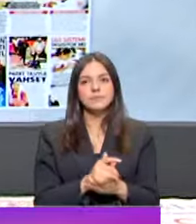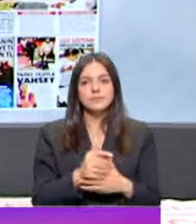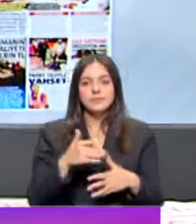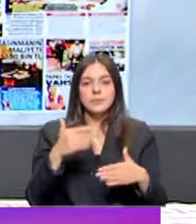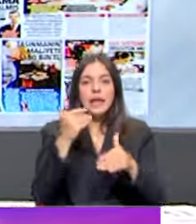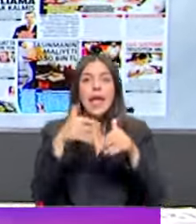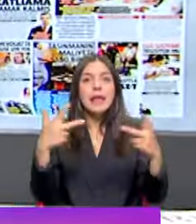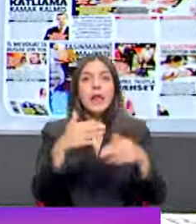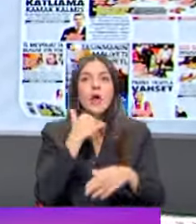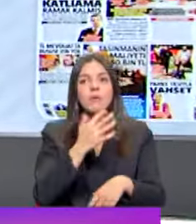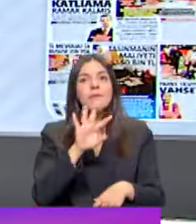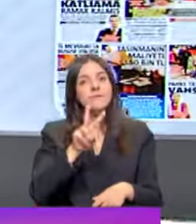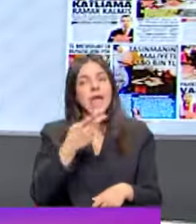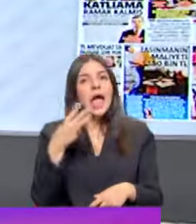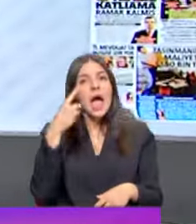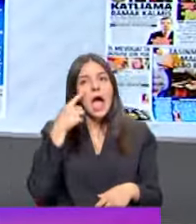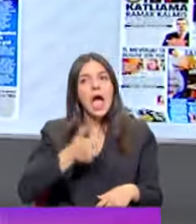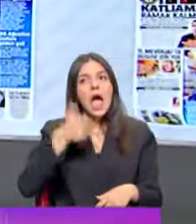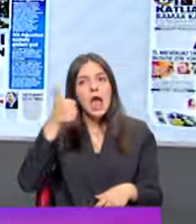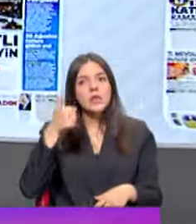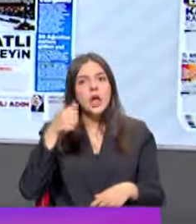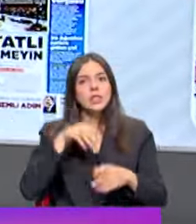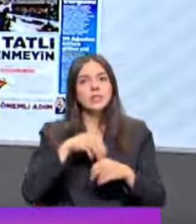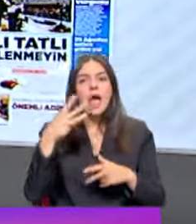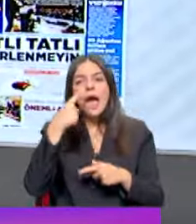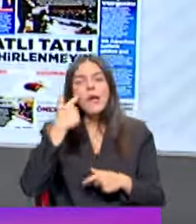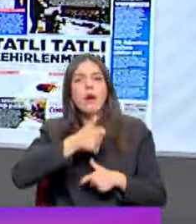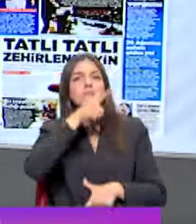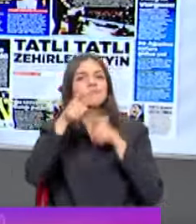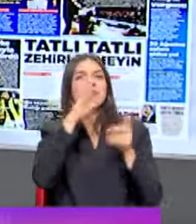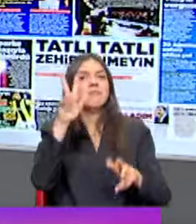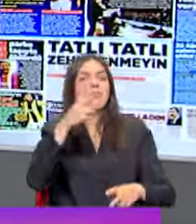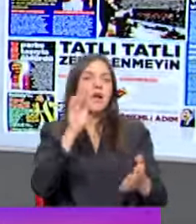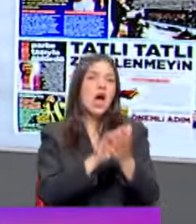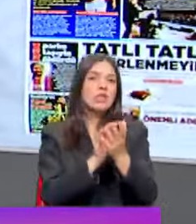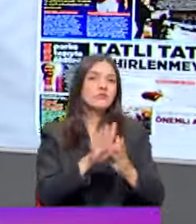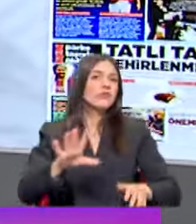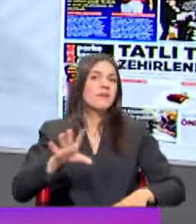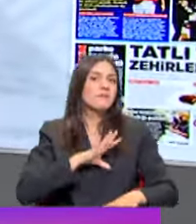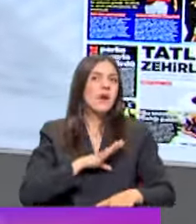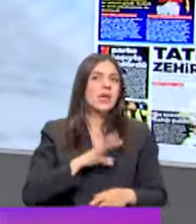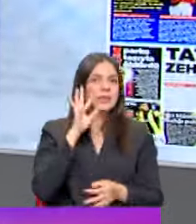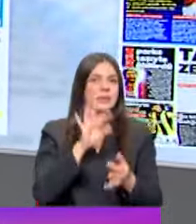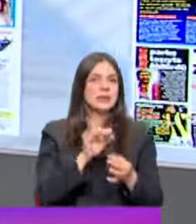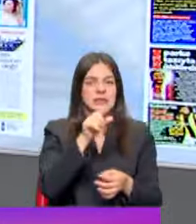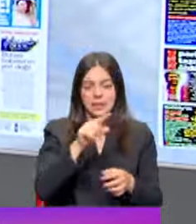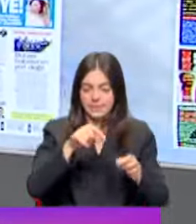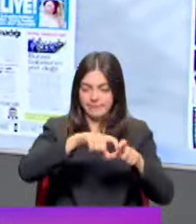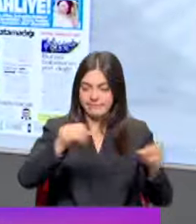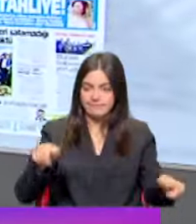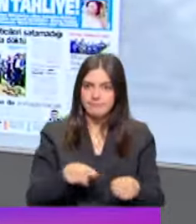Engellenemeyen ve Erdoğan'a yönelik Erdoğan lehinde sloganlar ve alkışlar atan bir kitle de ayrıca etrafı çevrilmiş bir